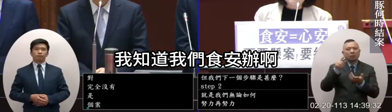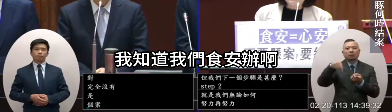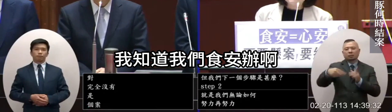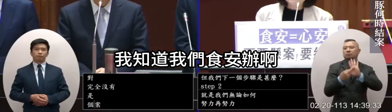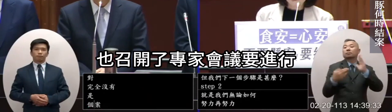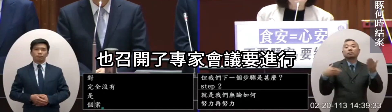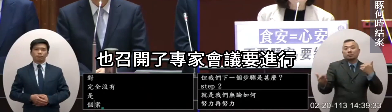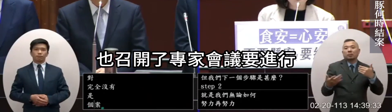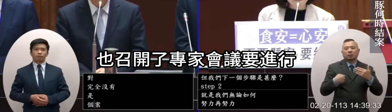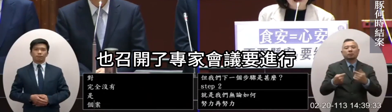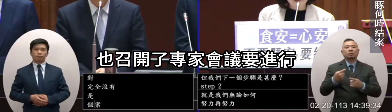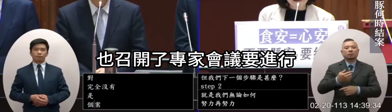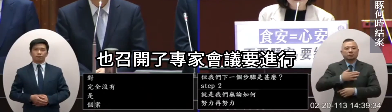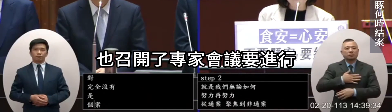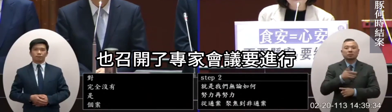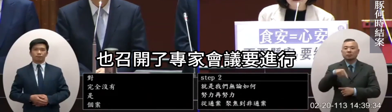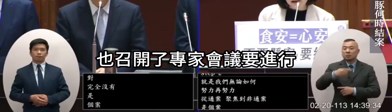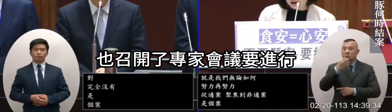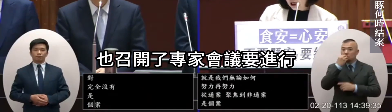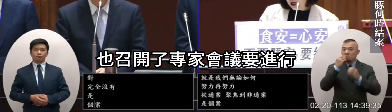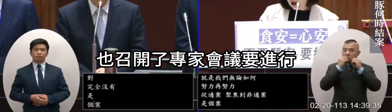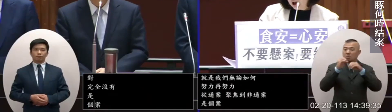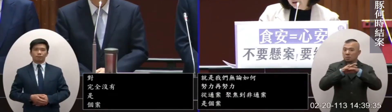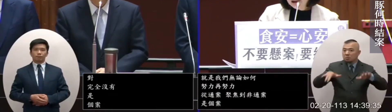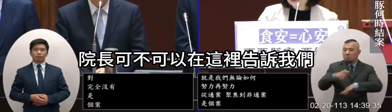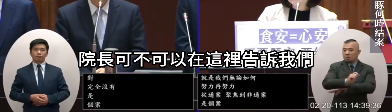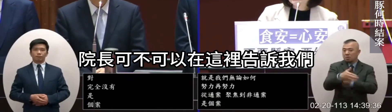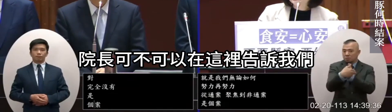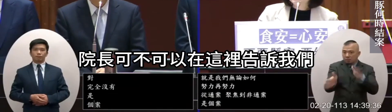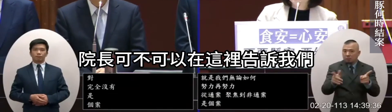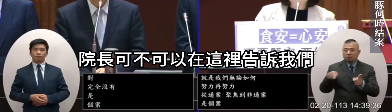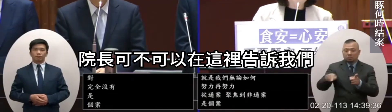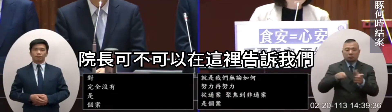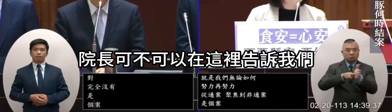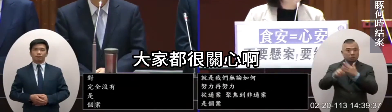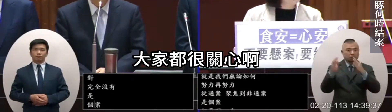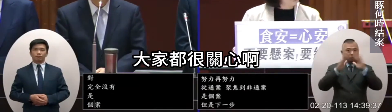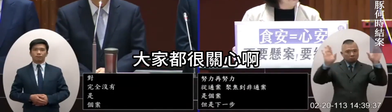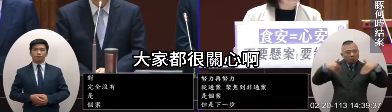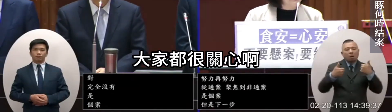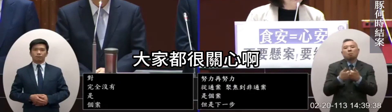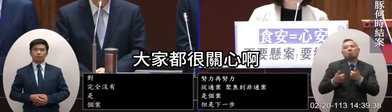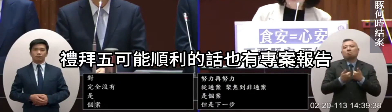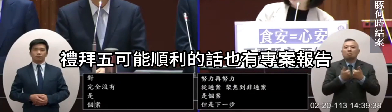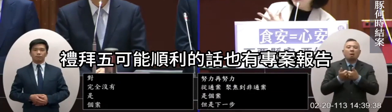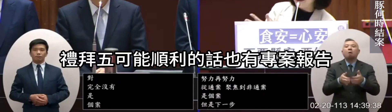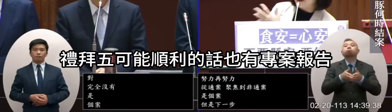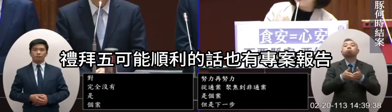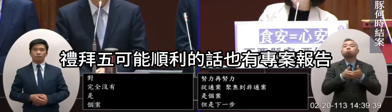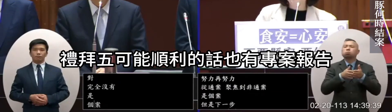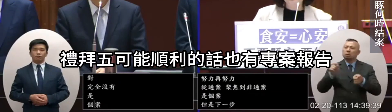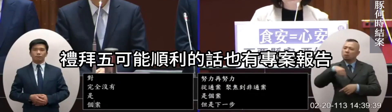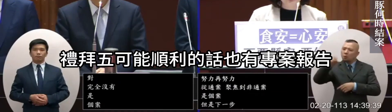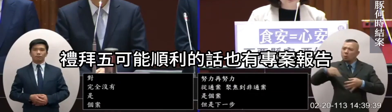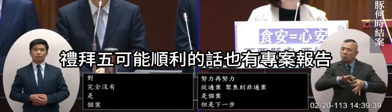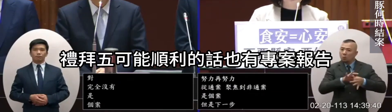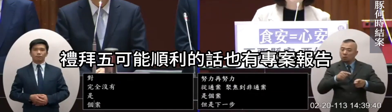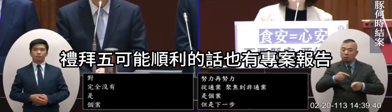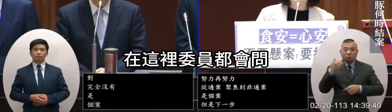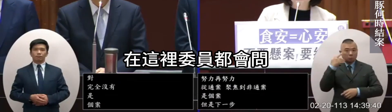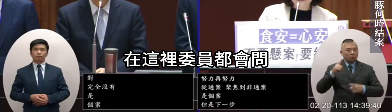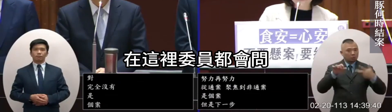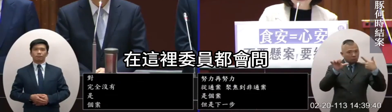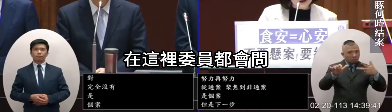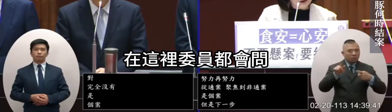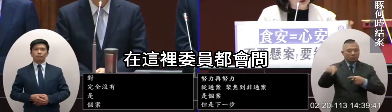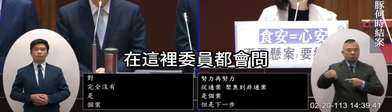安办也召开了专家会议要进行。院长可不可以在这里告诉我们，大家都很关心哦，礼拜五可能顺利的话，也有专案报